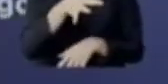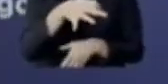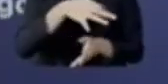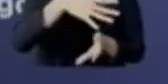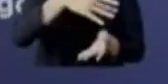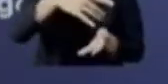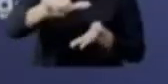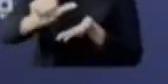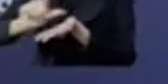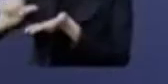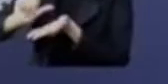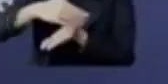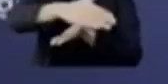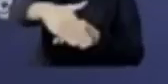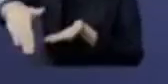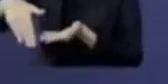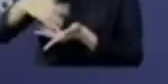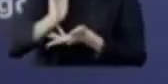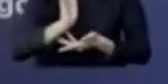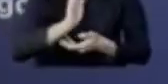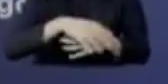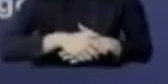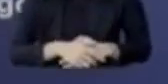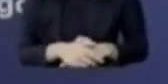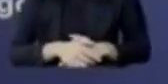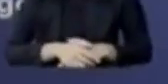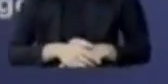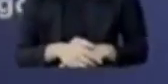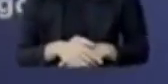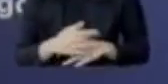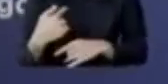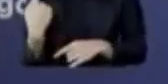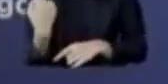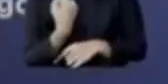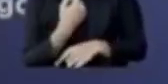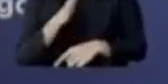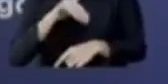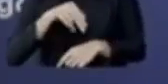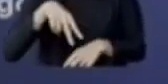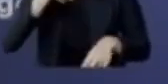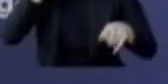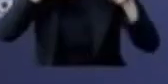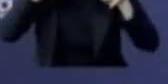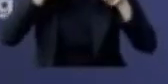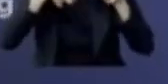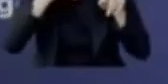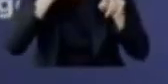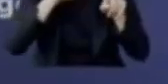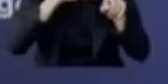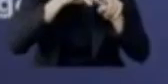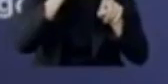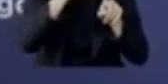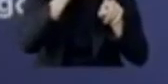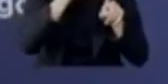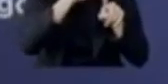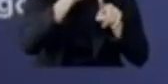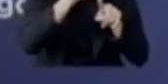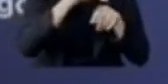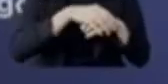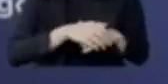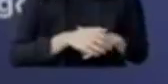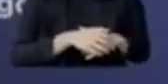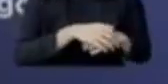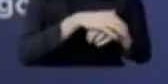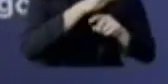34 provinsi. Dan kemudian kita masih melakukan pemantauan terhadap 41.639